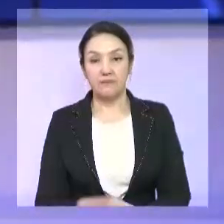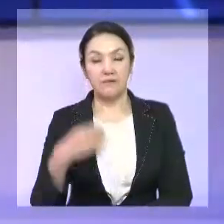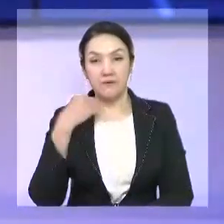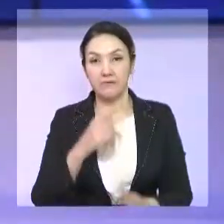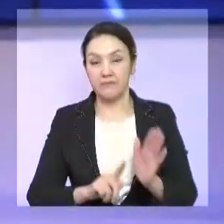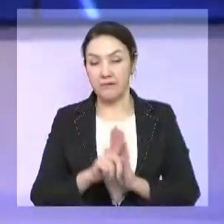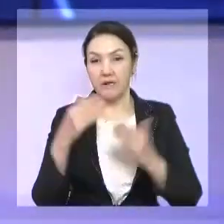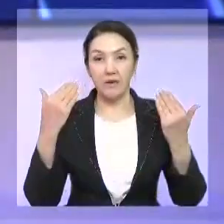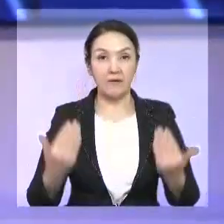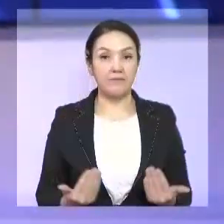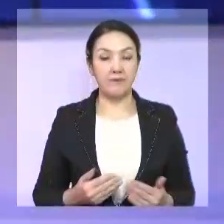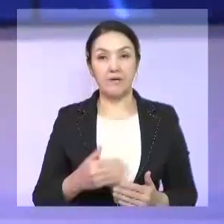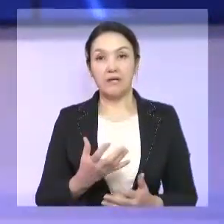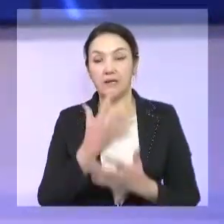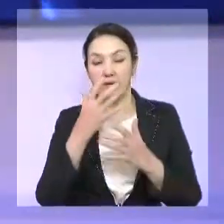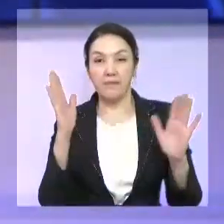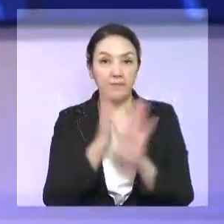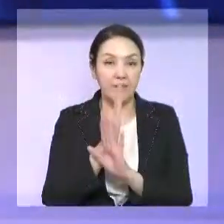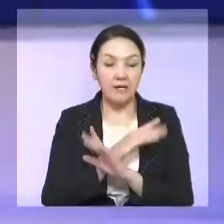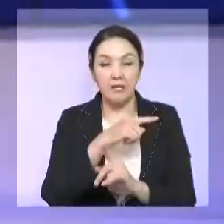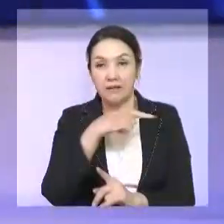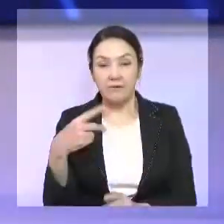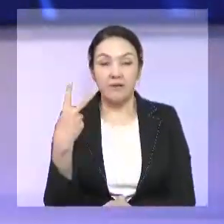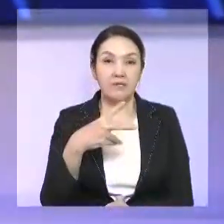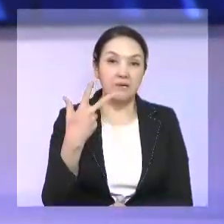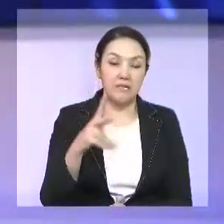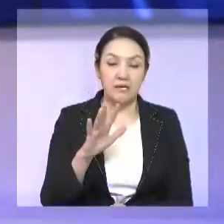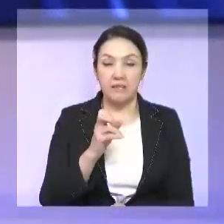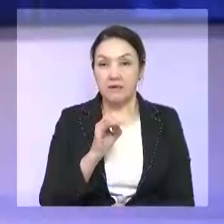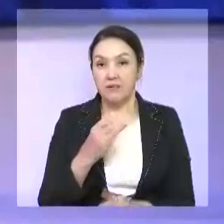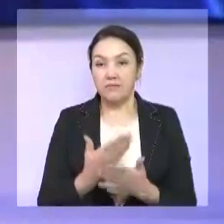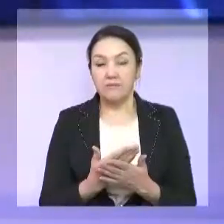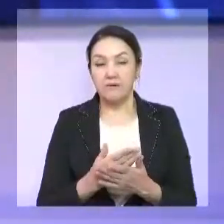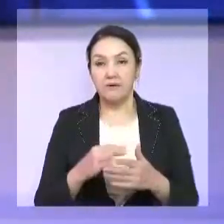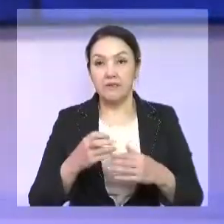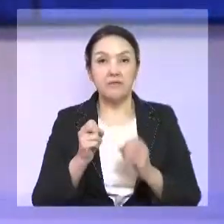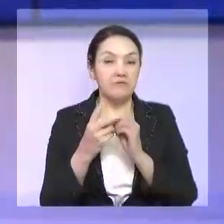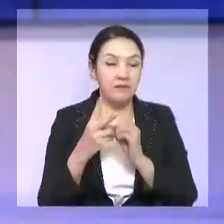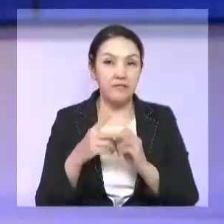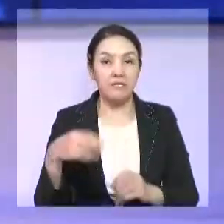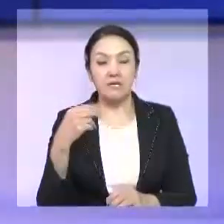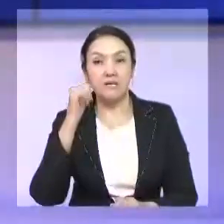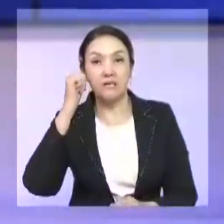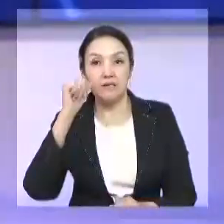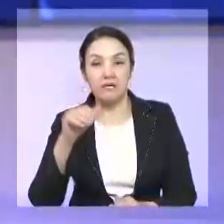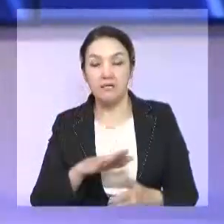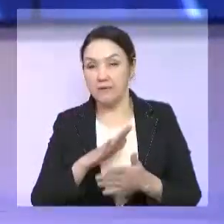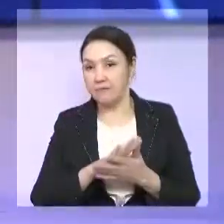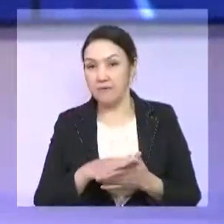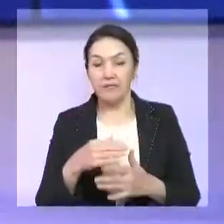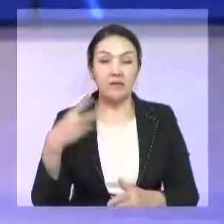В Актобе сегодня утром температура воздуха была минус 23 градуса, а 12 декабря, то есть завтра, синоптики